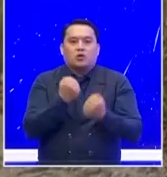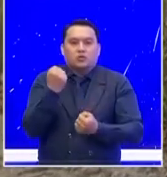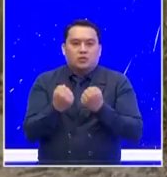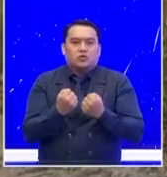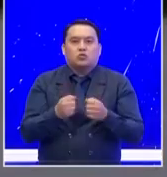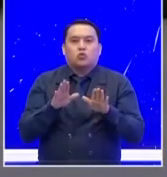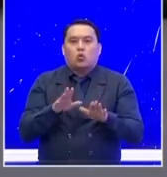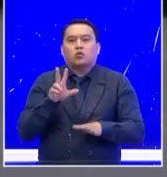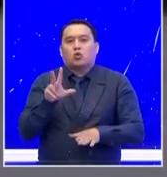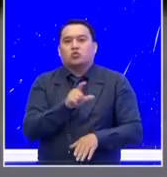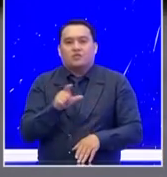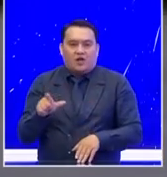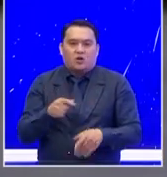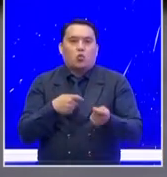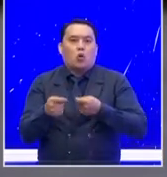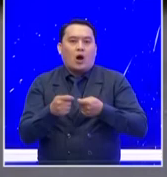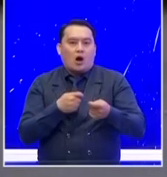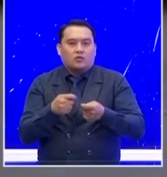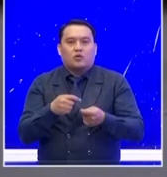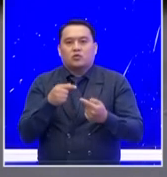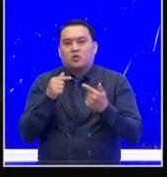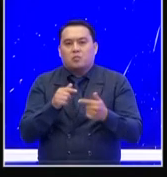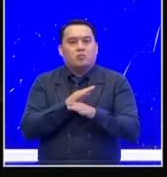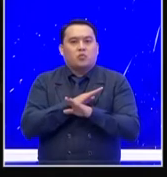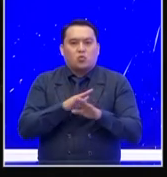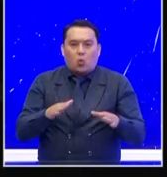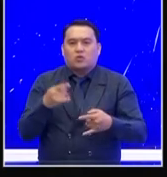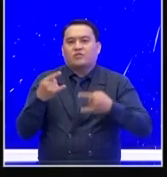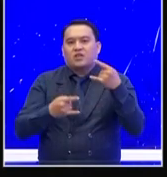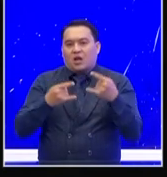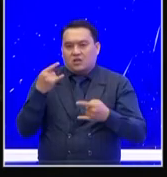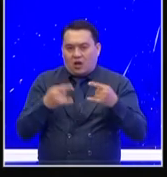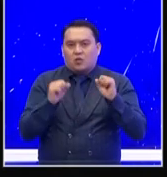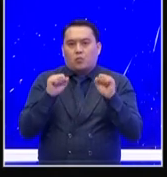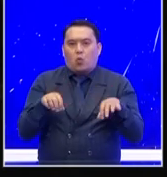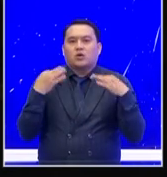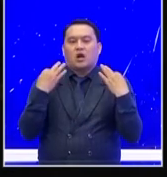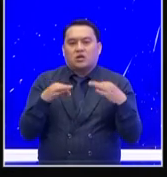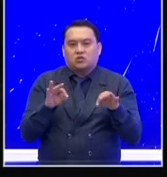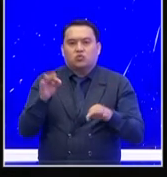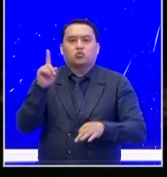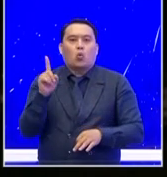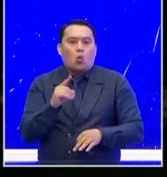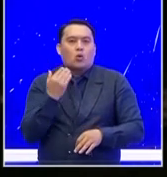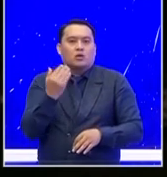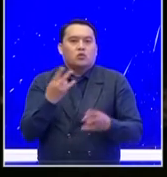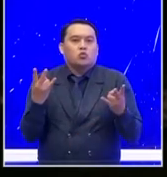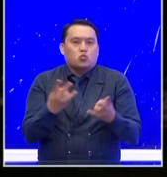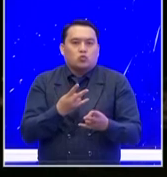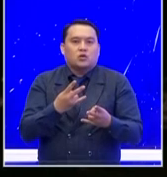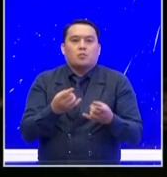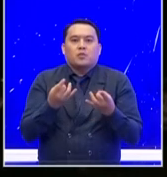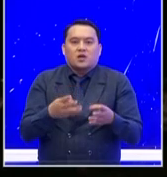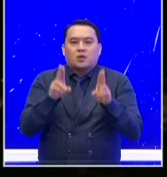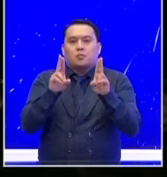должно превышать 3. Власти страны не против таких поднебесных кинотеатров. Однако они напоминают, что необходимо